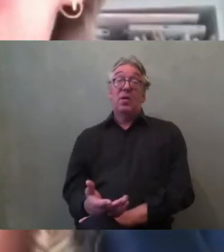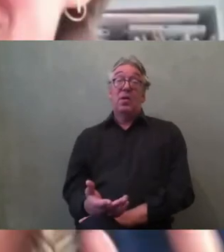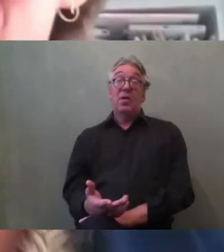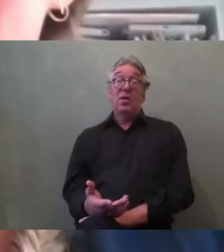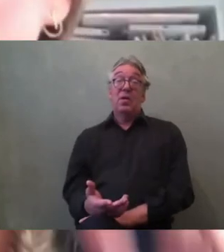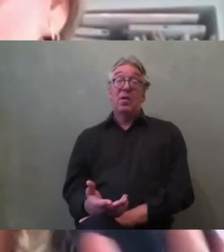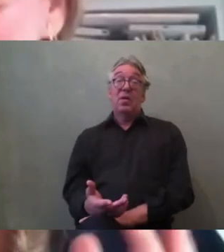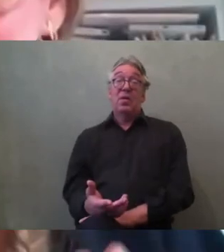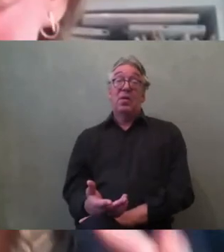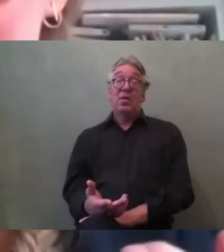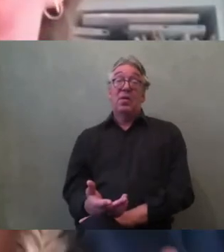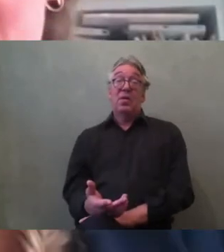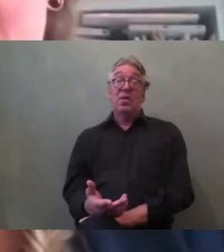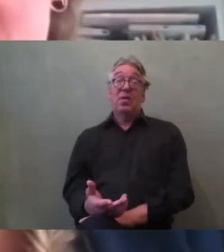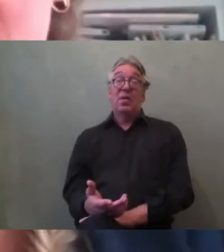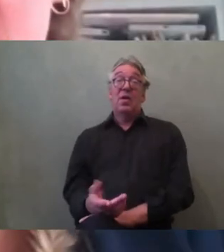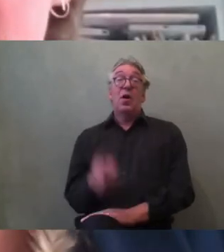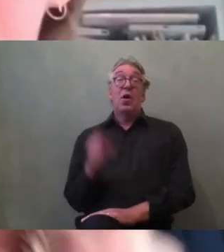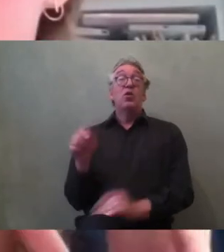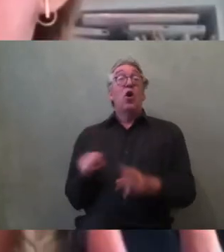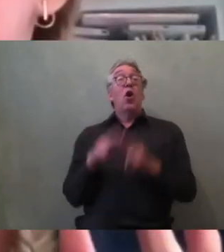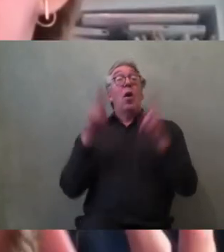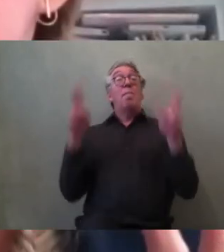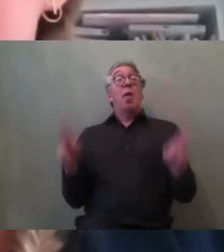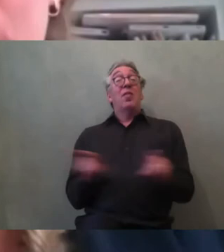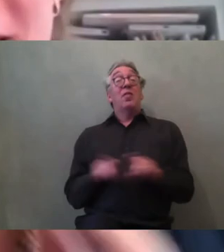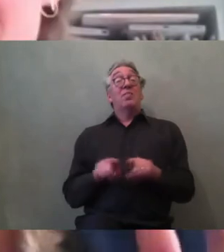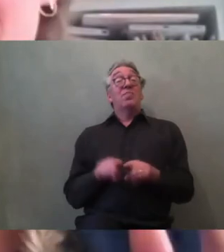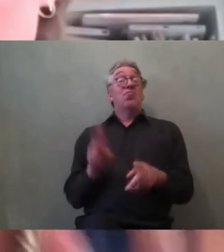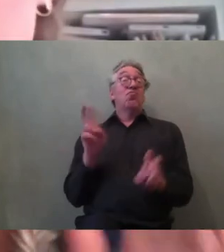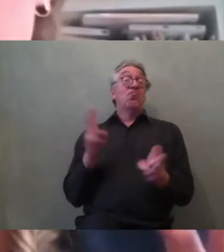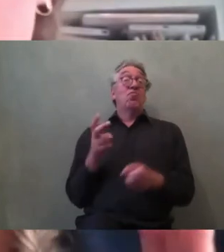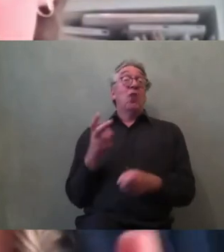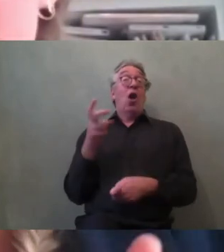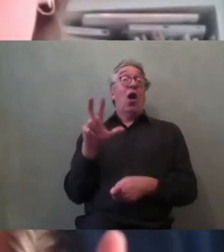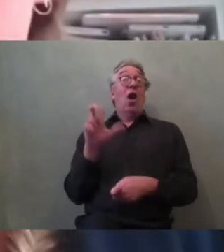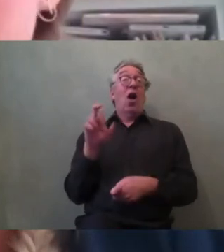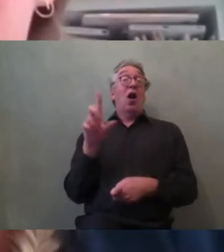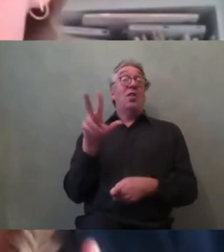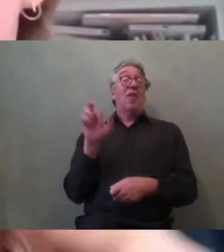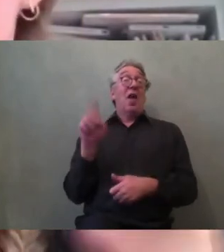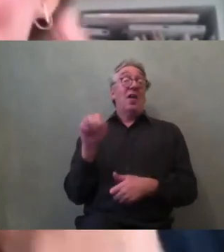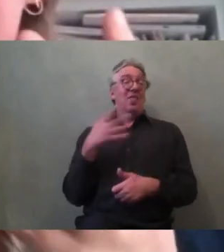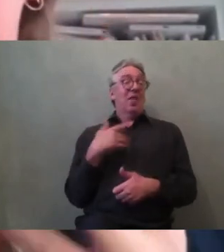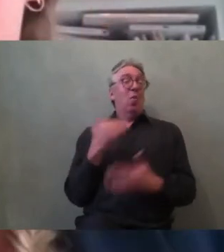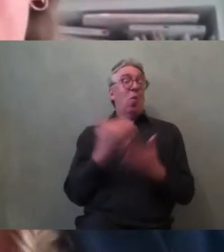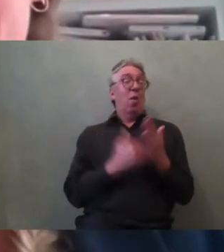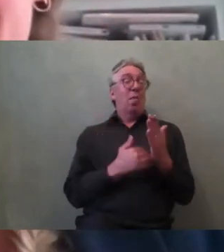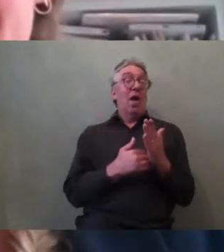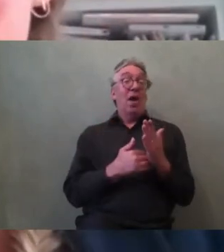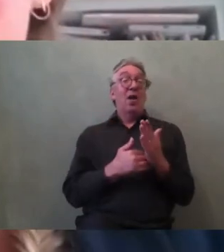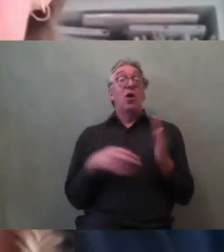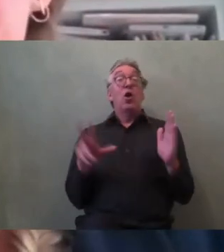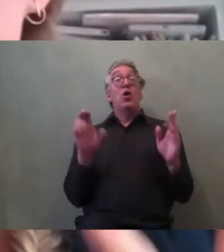een pand is eigenlijk als het ware de hardware van je organisatie. En programma's en mensen zijn de software. Het is veel makkelijker om de software te